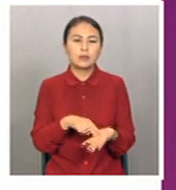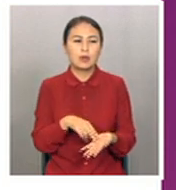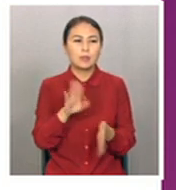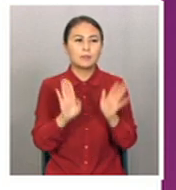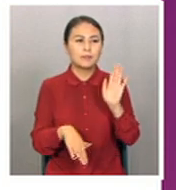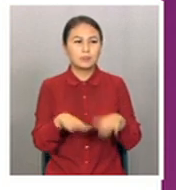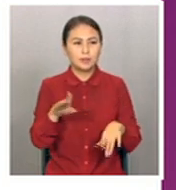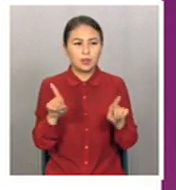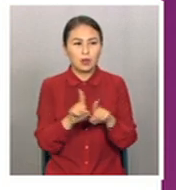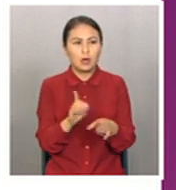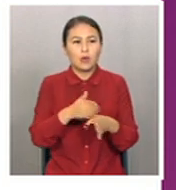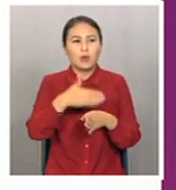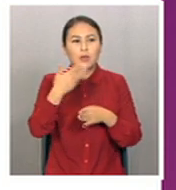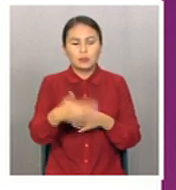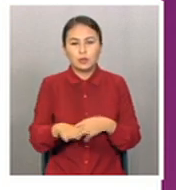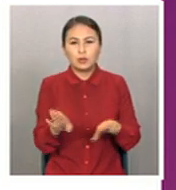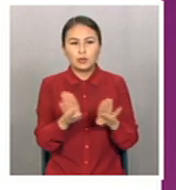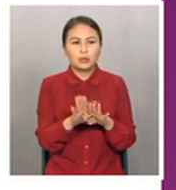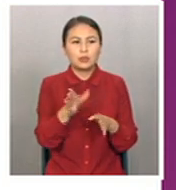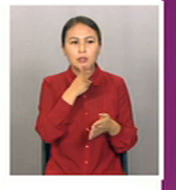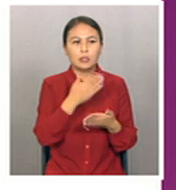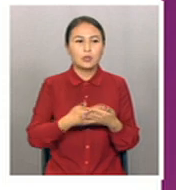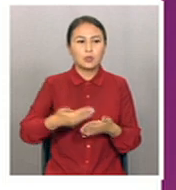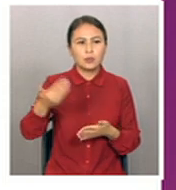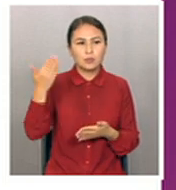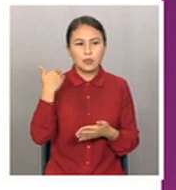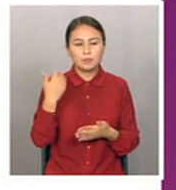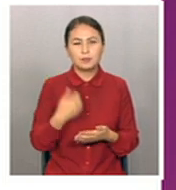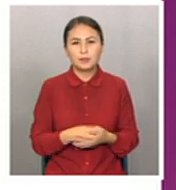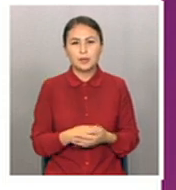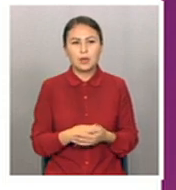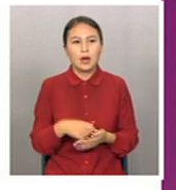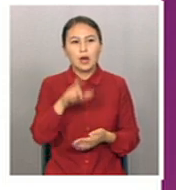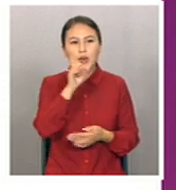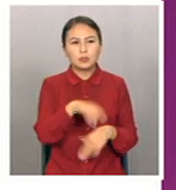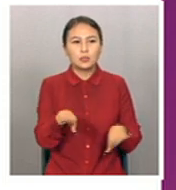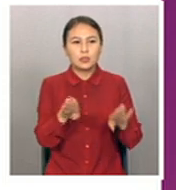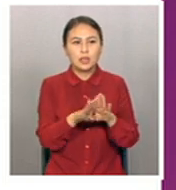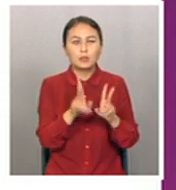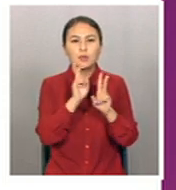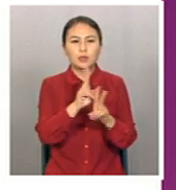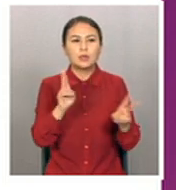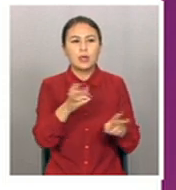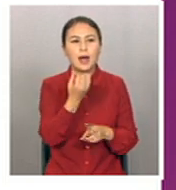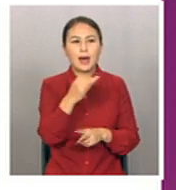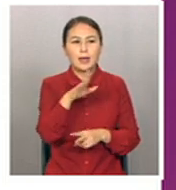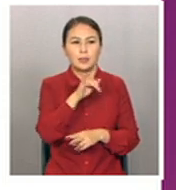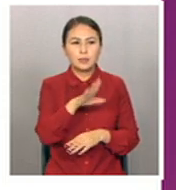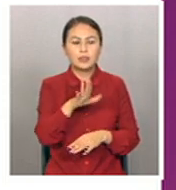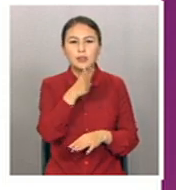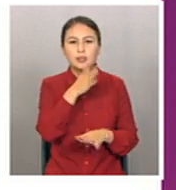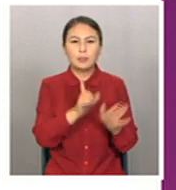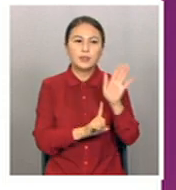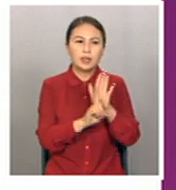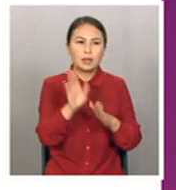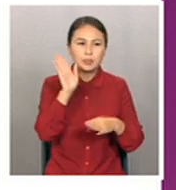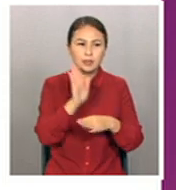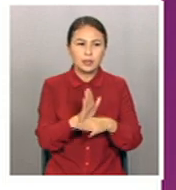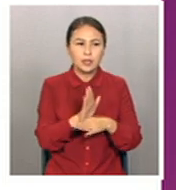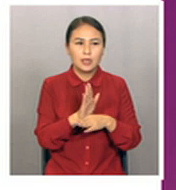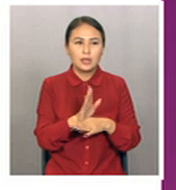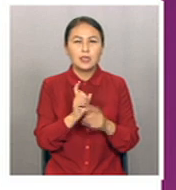аса кеште қоя бер, бұрынғыны қуыспа. Ақын болса біреуде, айыбын тапта ала